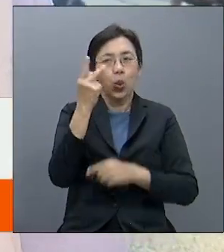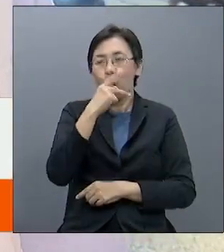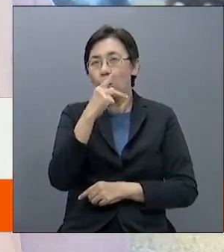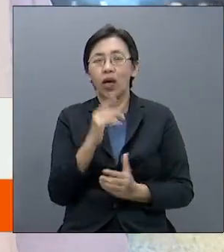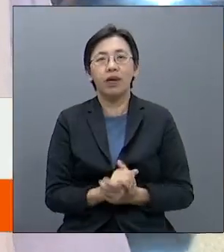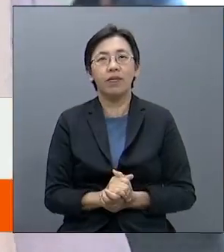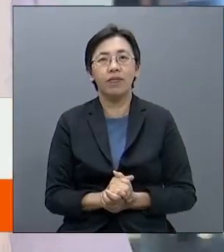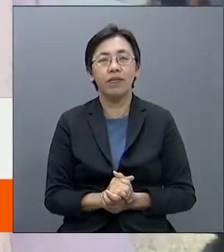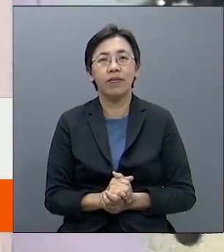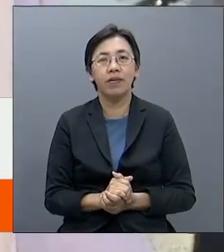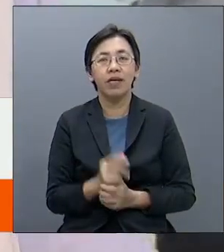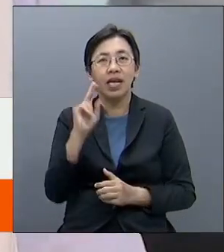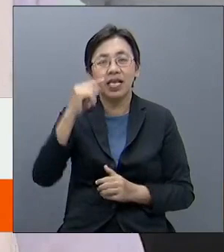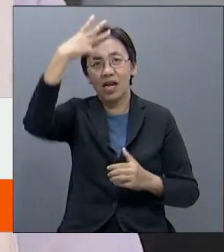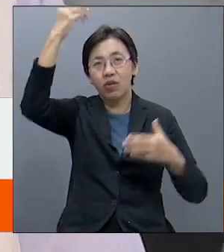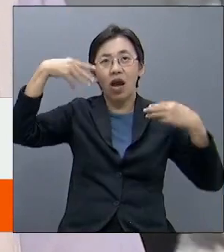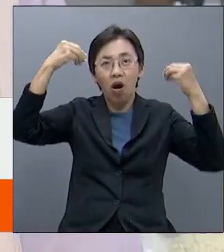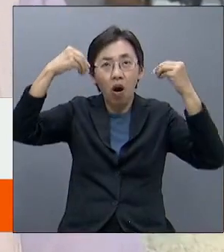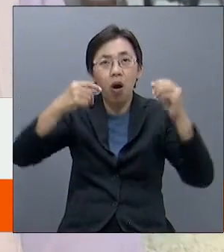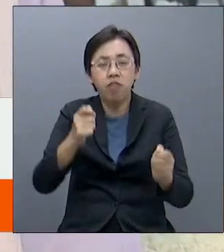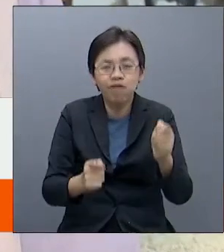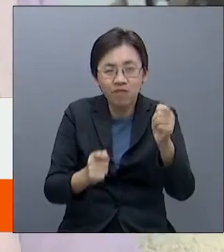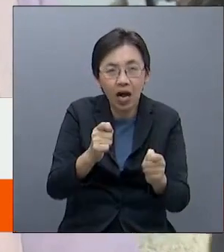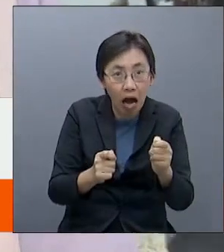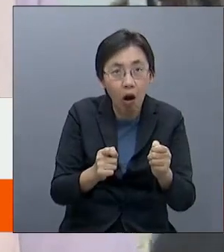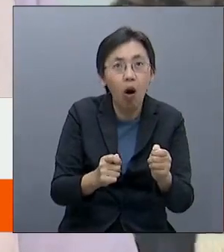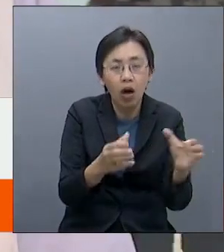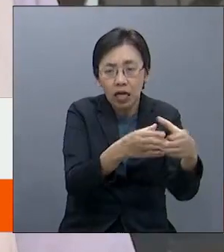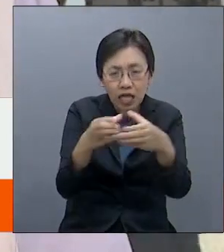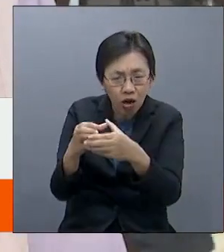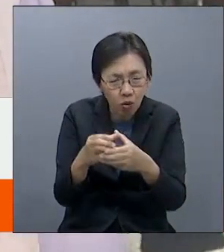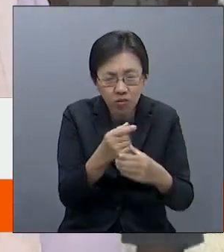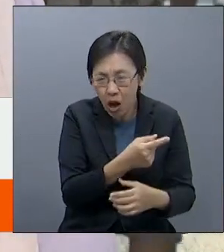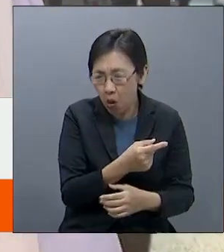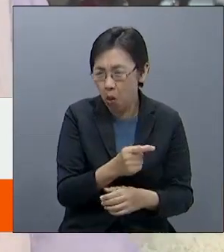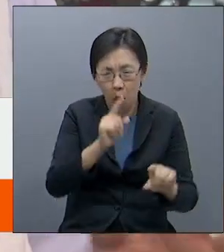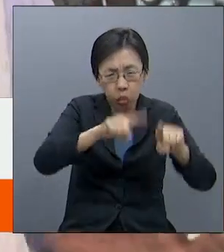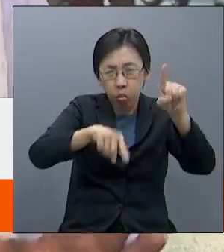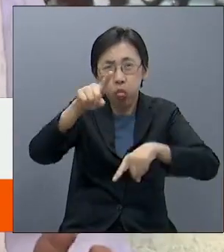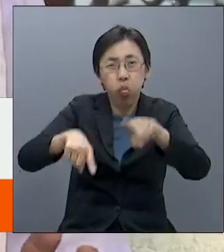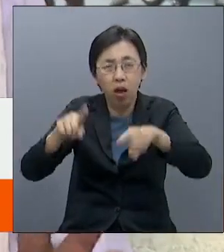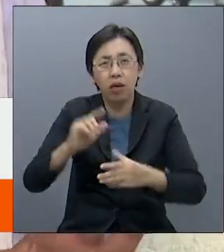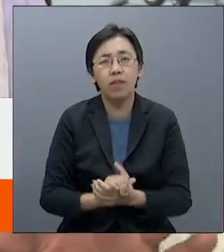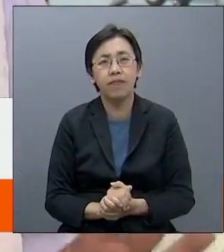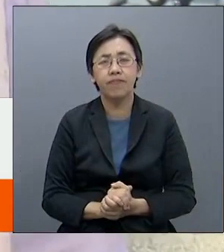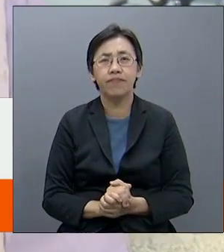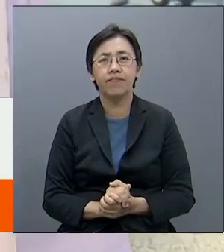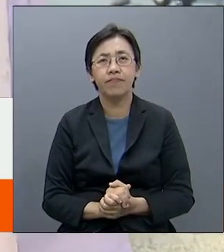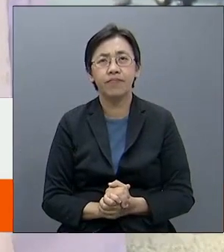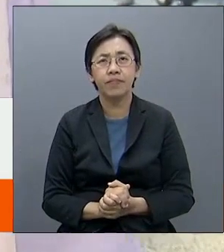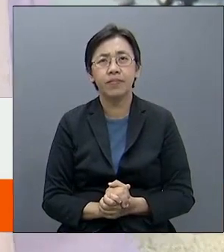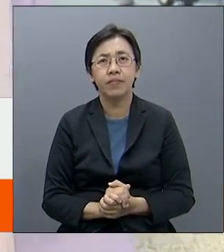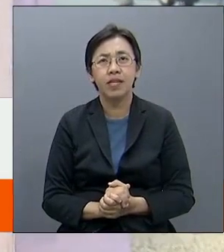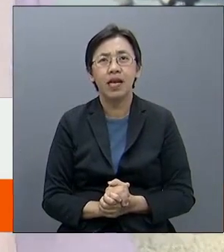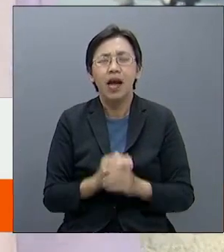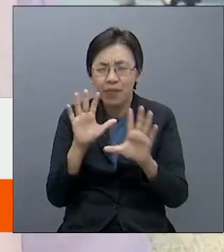ย10คณะก็10รูปแบบ10ช่างแต่ตัวตลกนี่ก็ยังคล้ายกัน